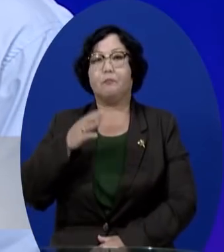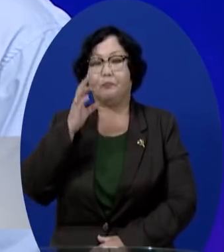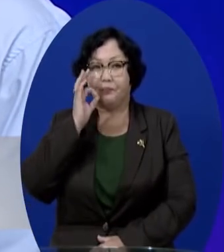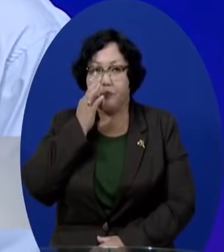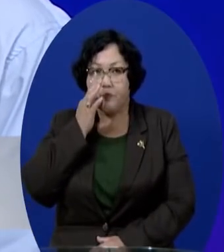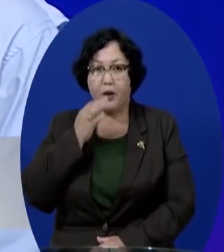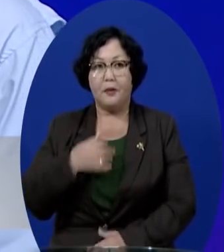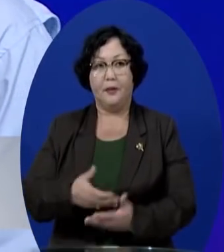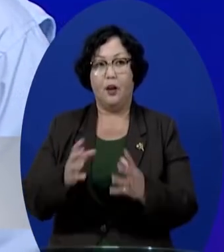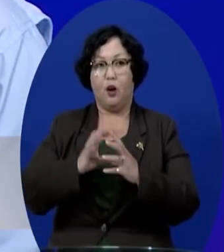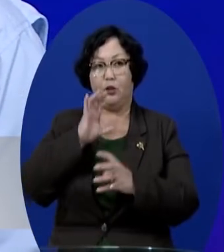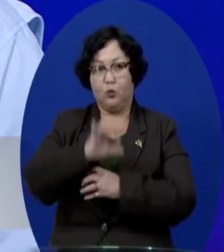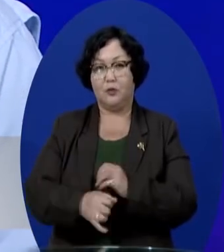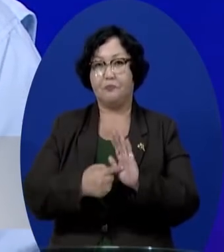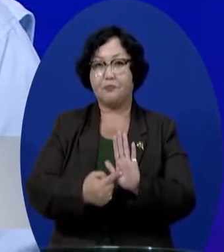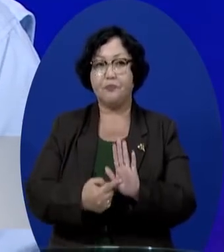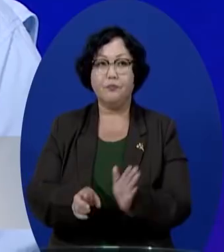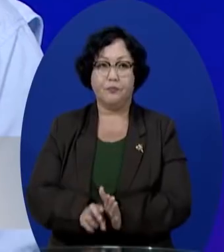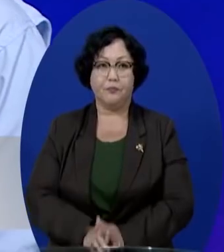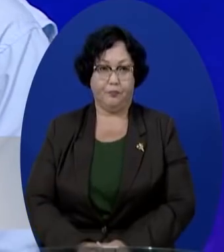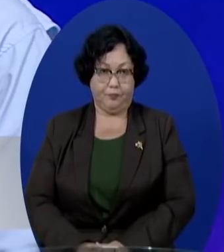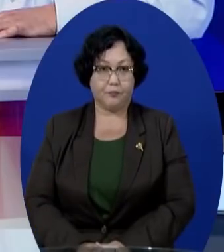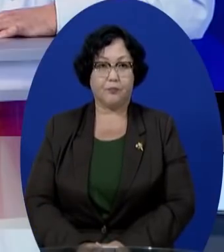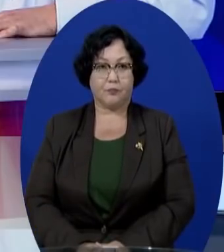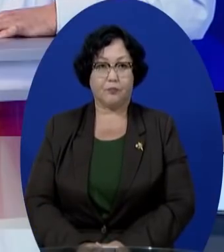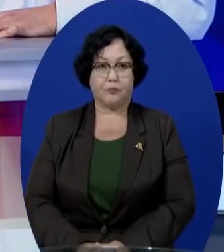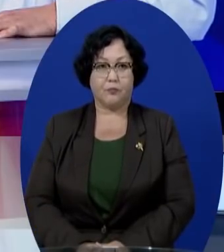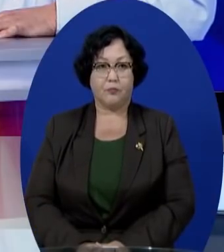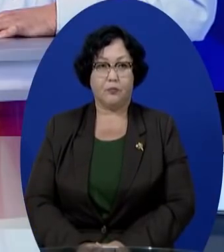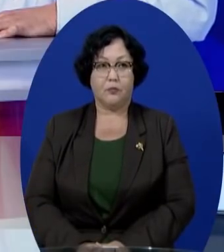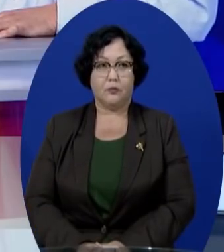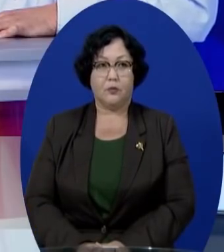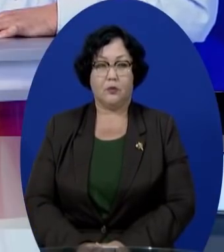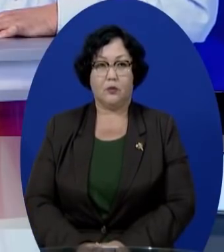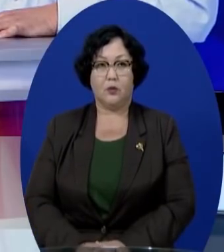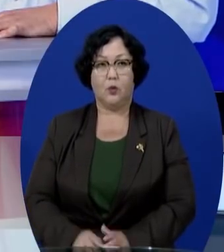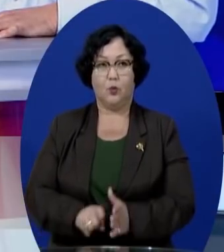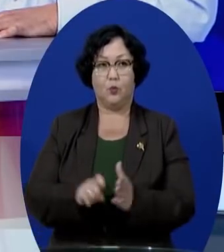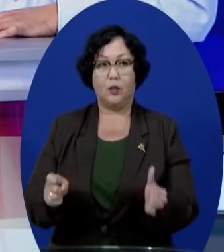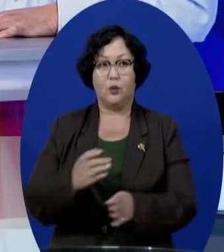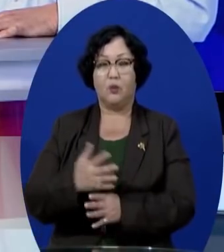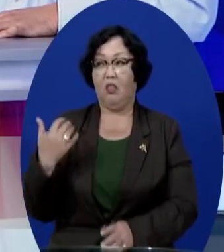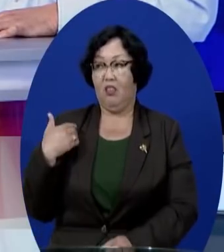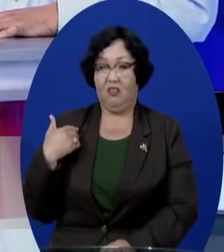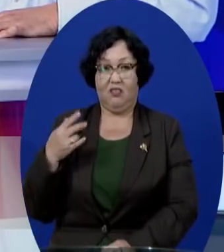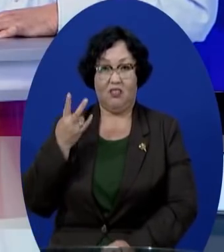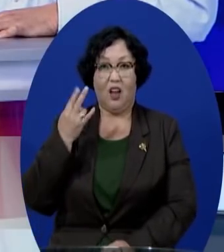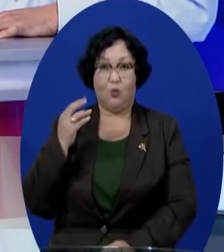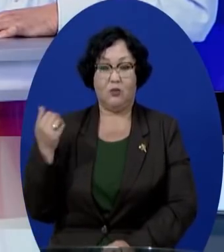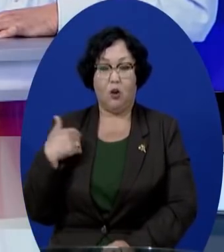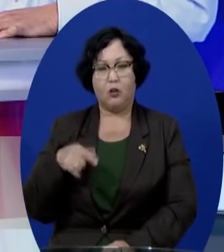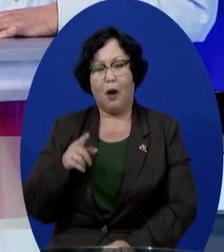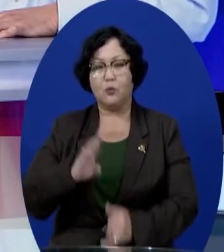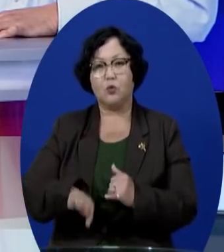нийтээр гарах ч ийм нөхцөл байдал үүсч болцох байх. За, найруулагчийн хугацаа дуусчихжээ шүү гэж би тэнд сүүлийн асуулт асууя. Цогор